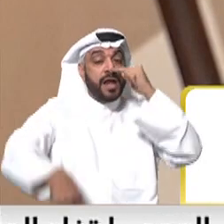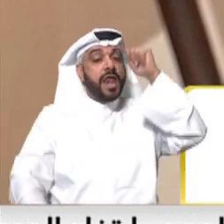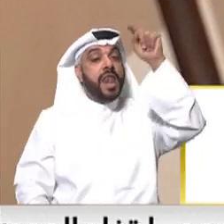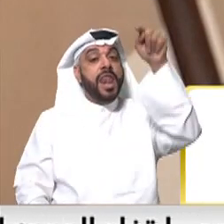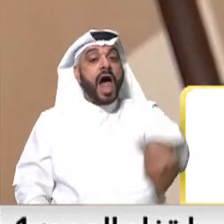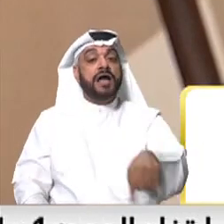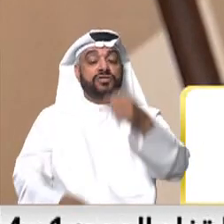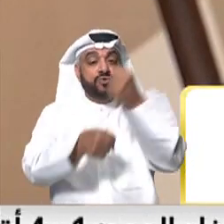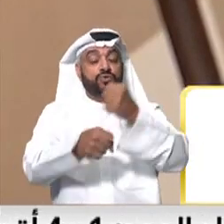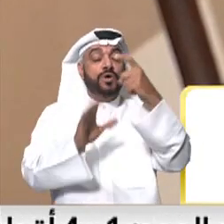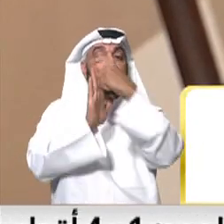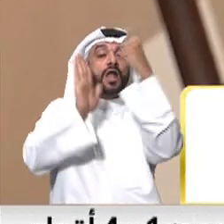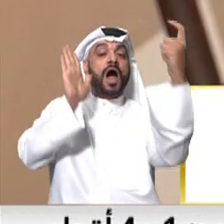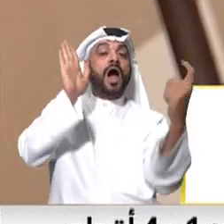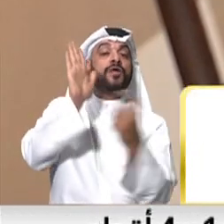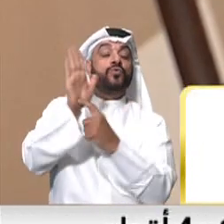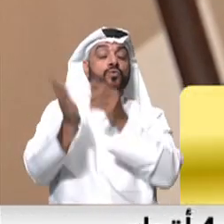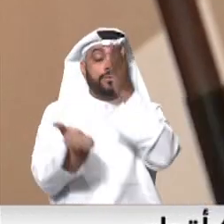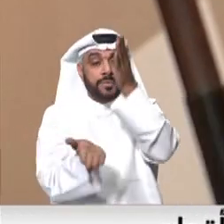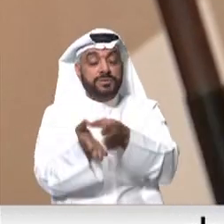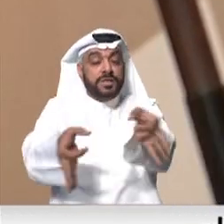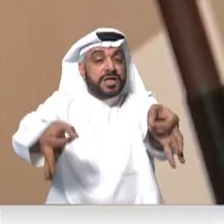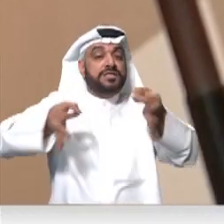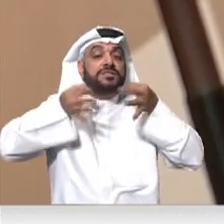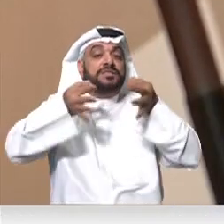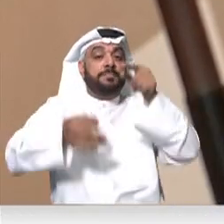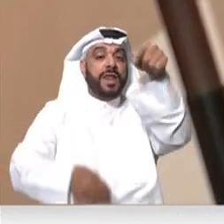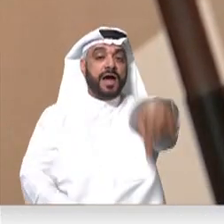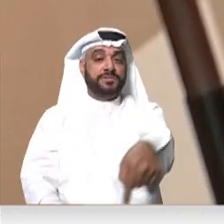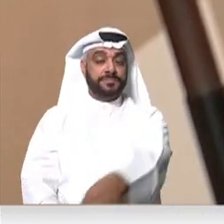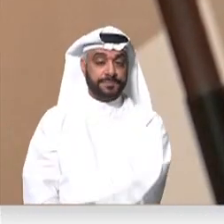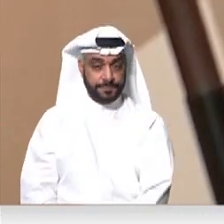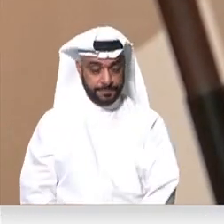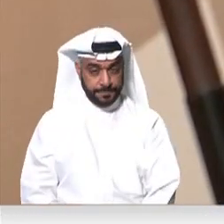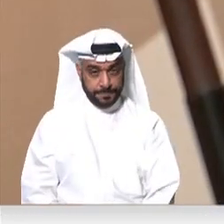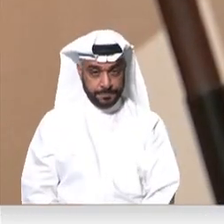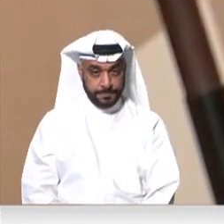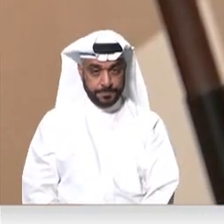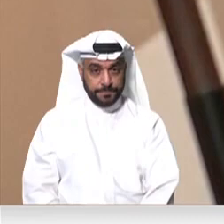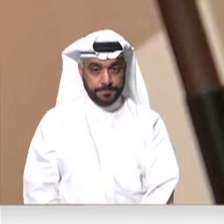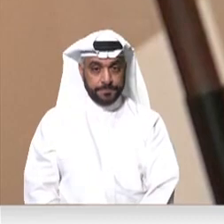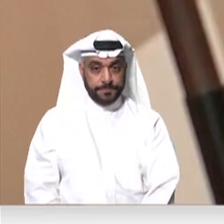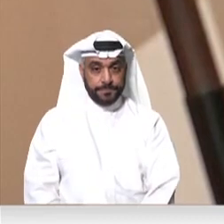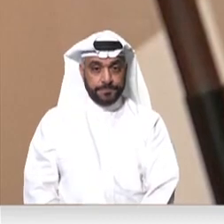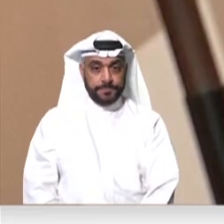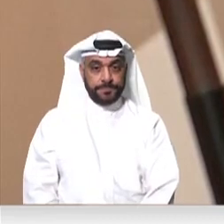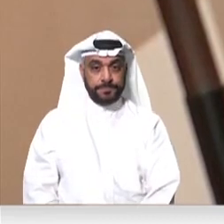بالقانون الإنساني الدولي.